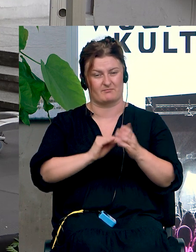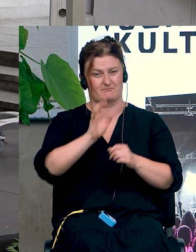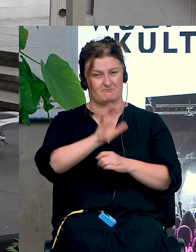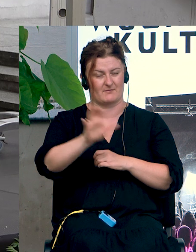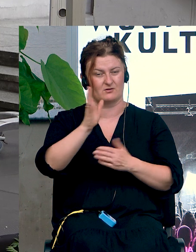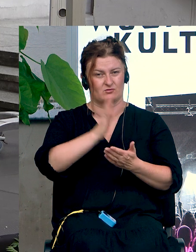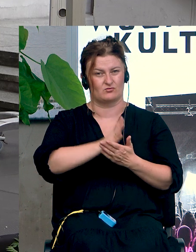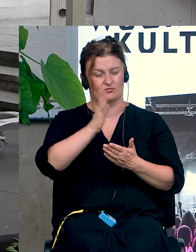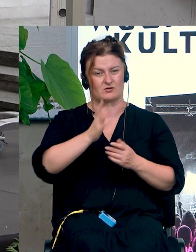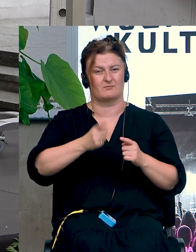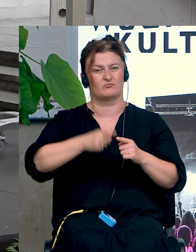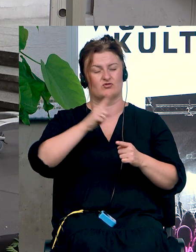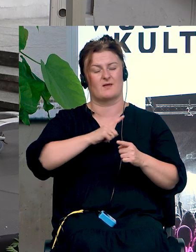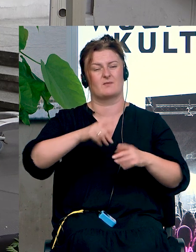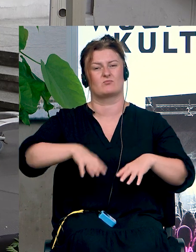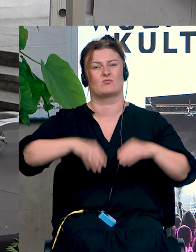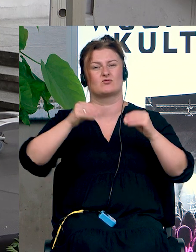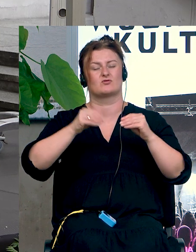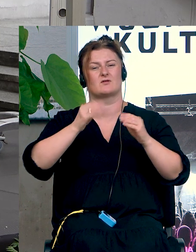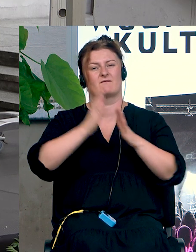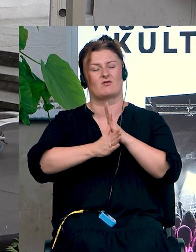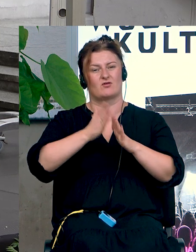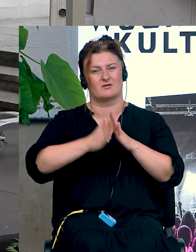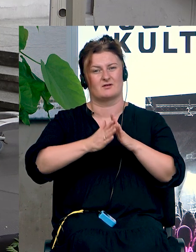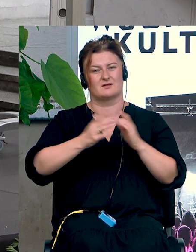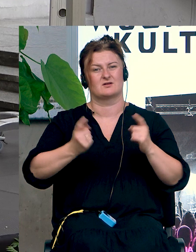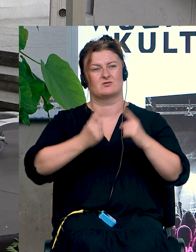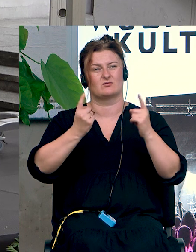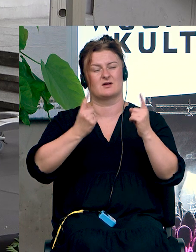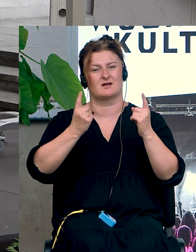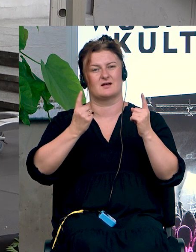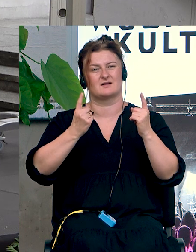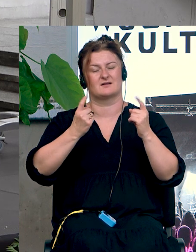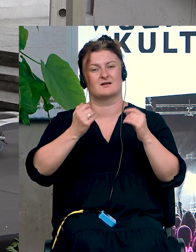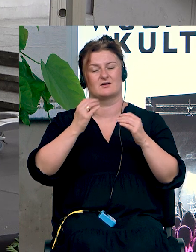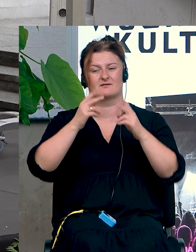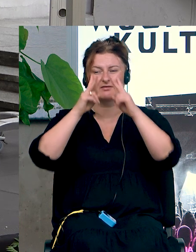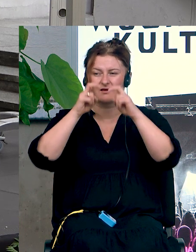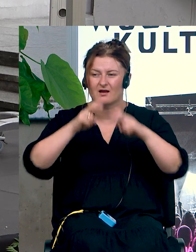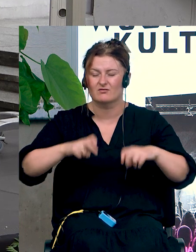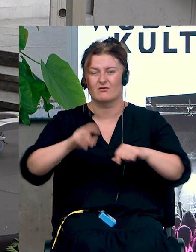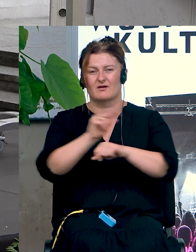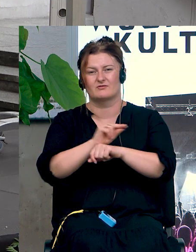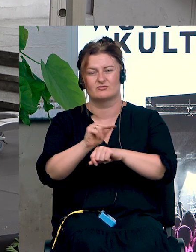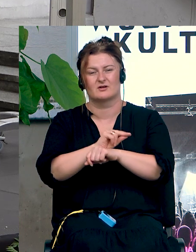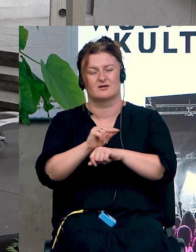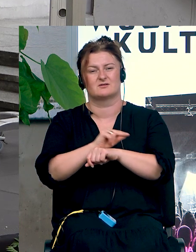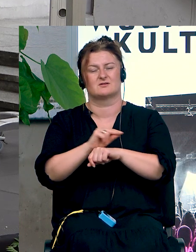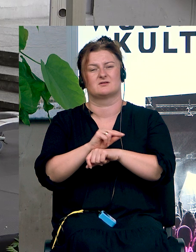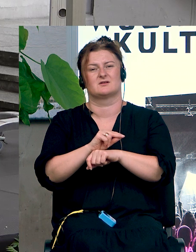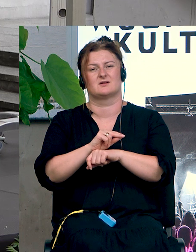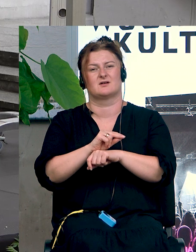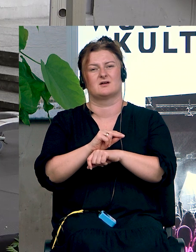початком повномасштабного вторгнення ситуація, зокрема, з діагностикою і лікуванням педіатричного раку була значно краща, ніж тоді.